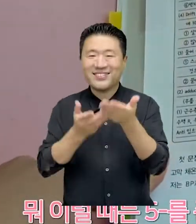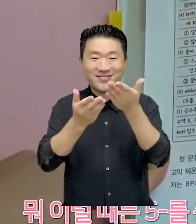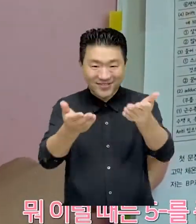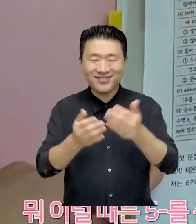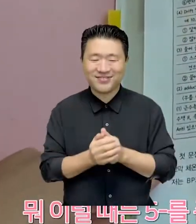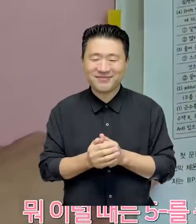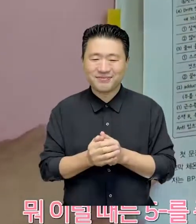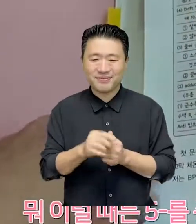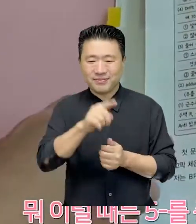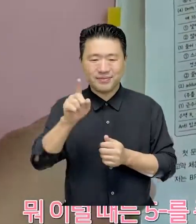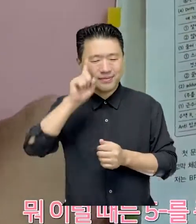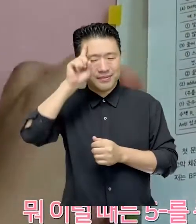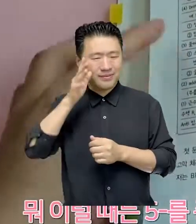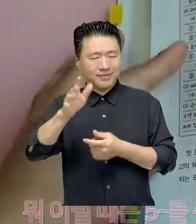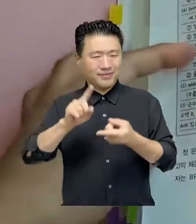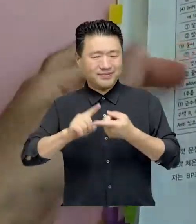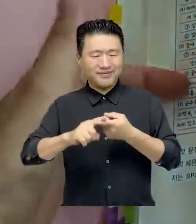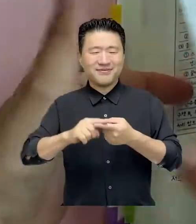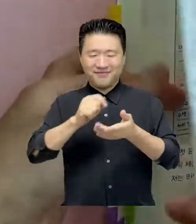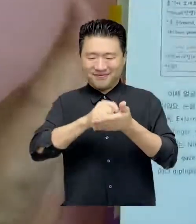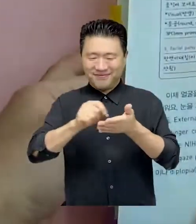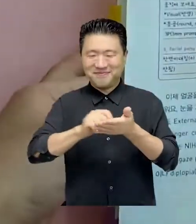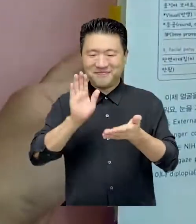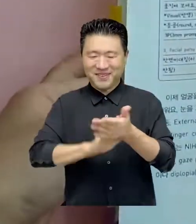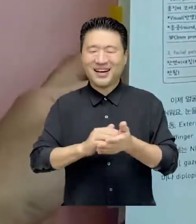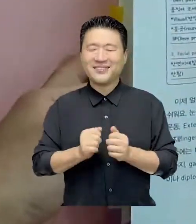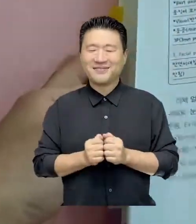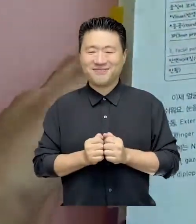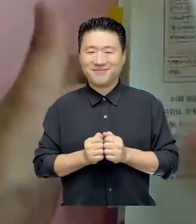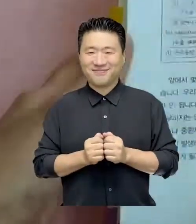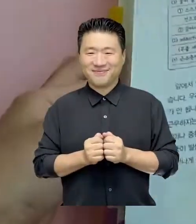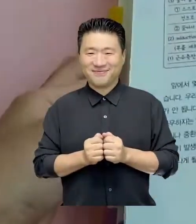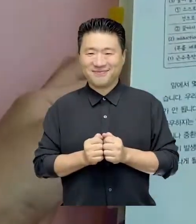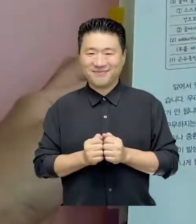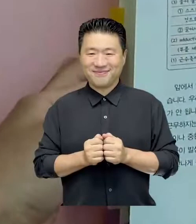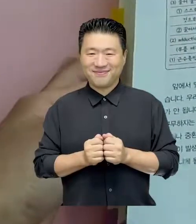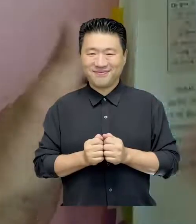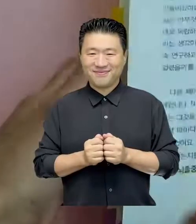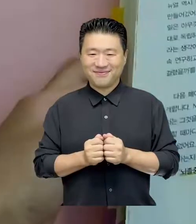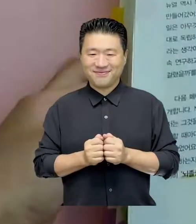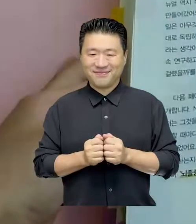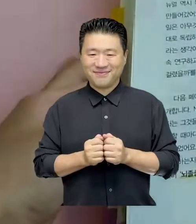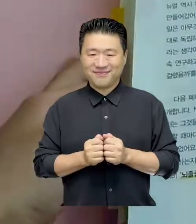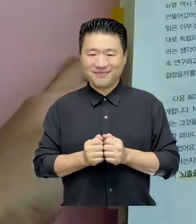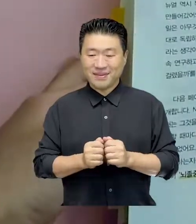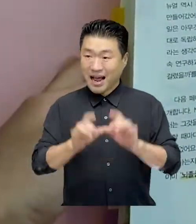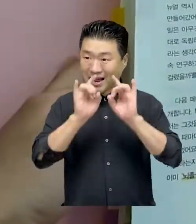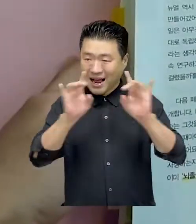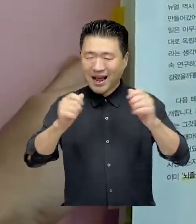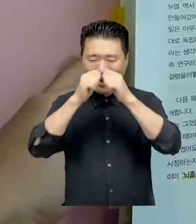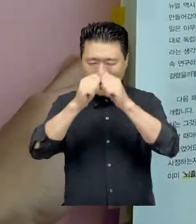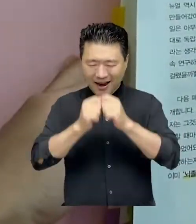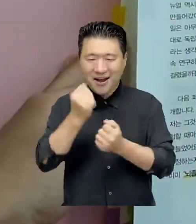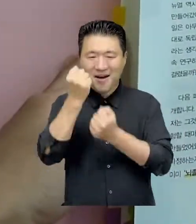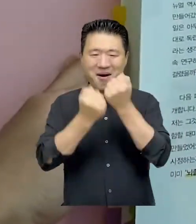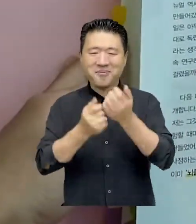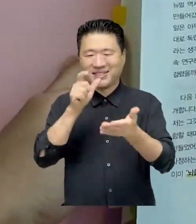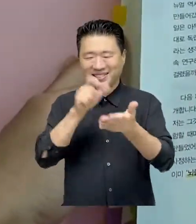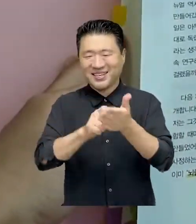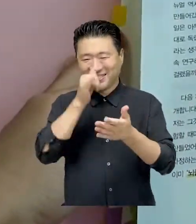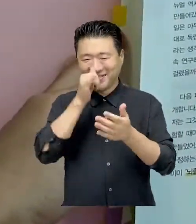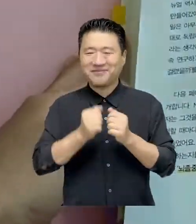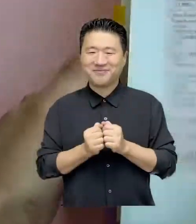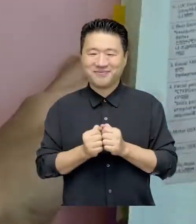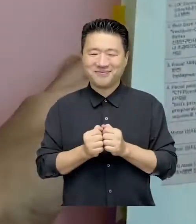포함해서 그 신경학적 사정하는 방법들을 적어보았고요. 그래서 각각 자세하게 설명을